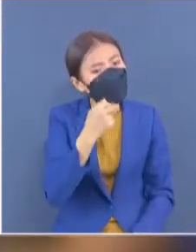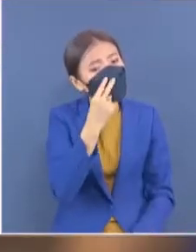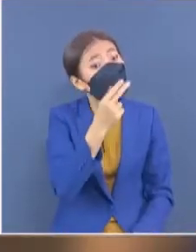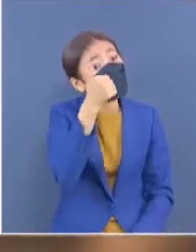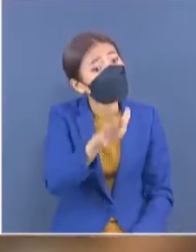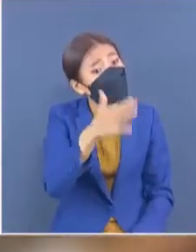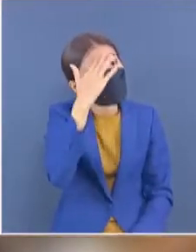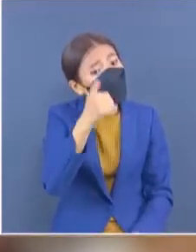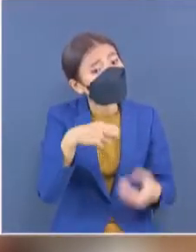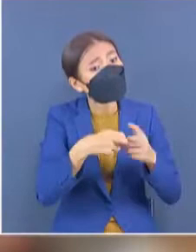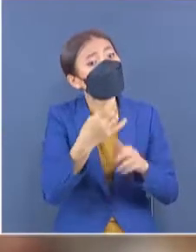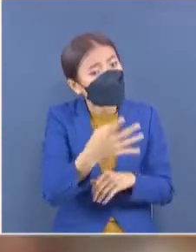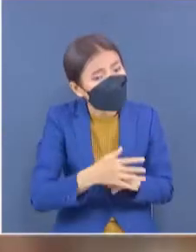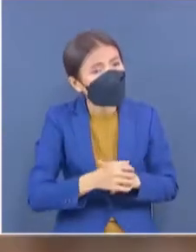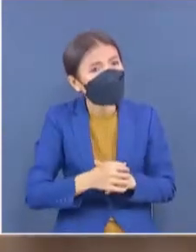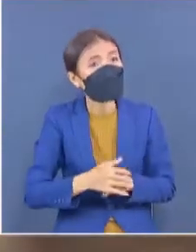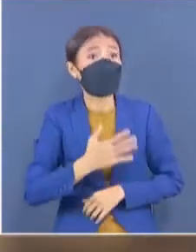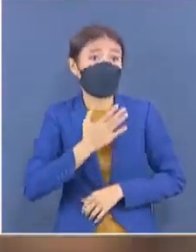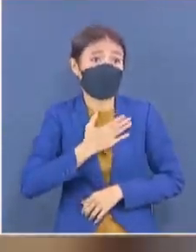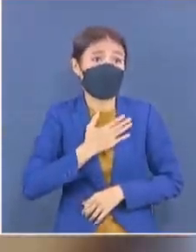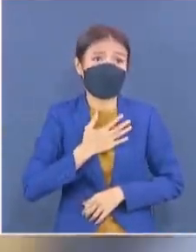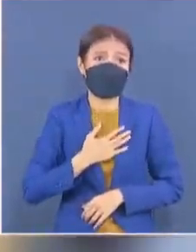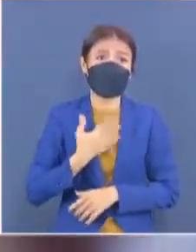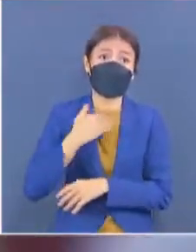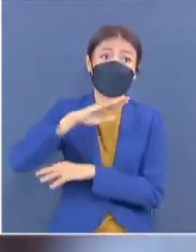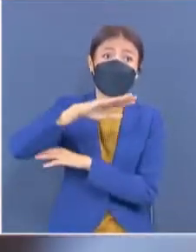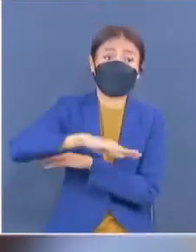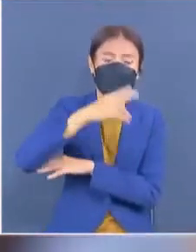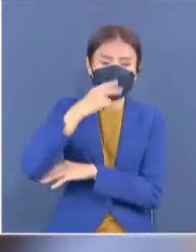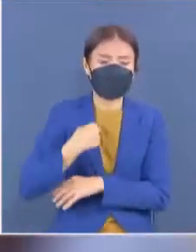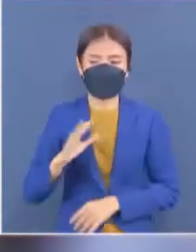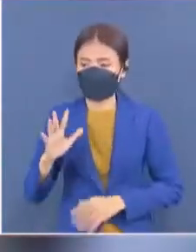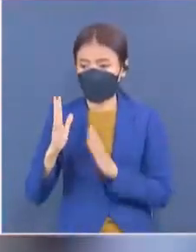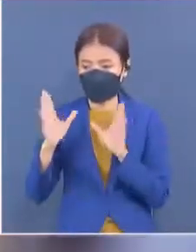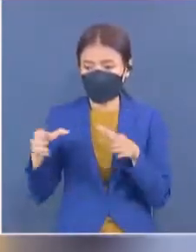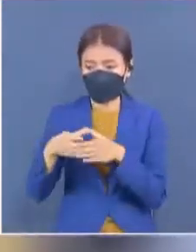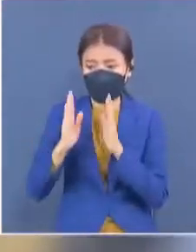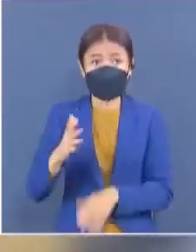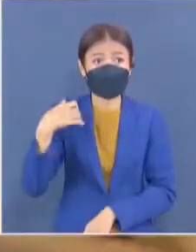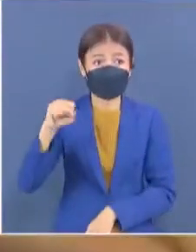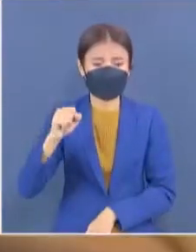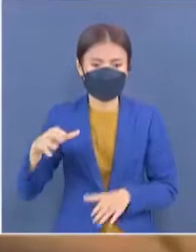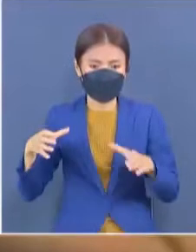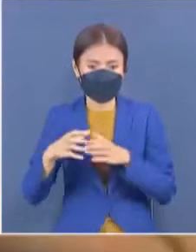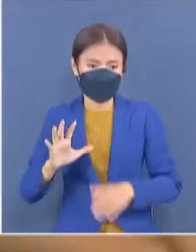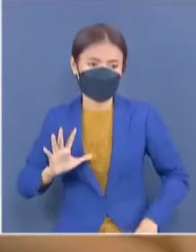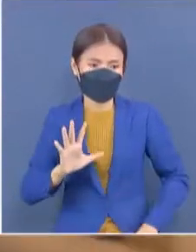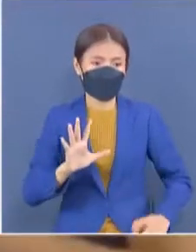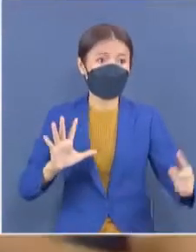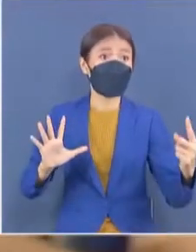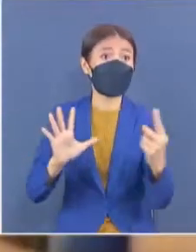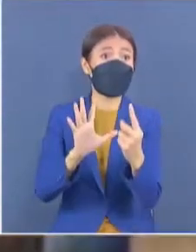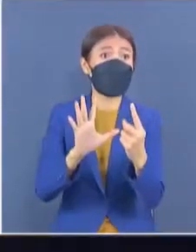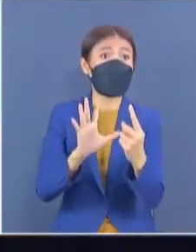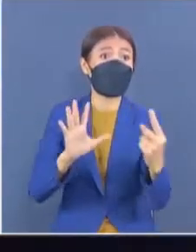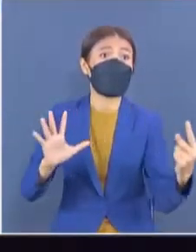งตั้งใจว่าจะมาเคลียร ์ ก็มาดักรอที่หน้าประตูมากัน10คนแต่ยังไม่ทันจะได้เคลียร์ครับฝ่ายคู่